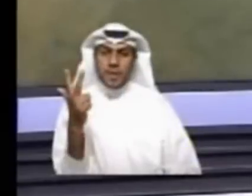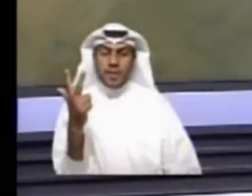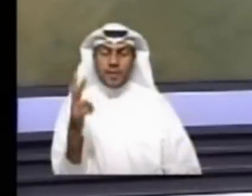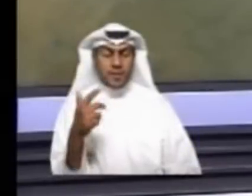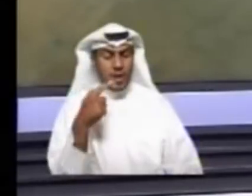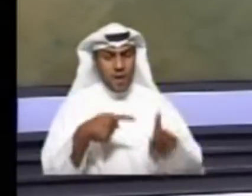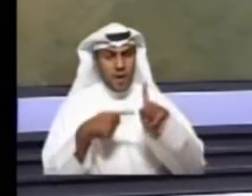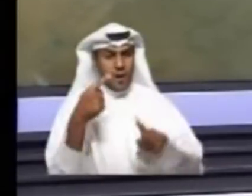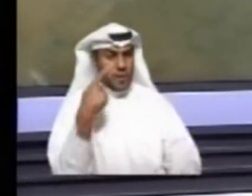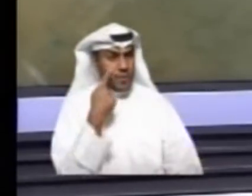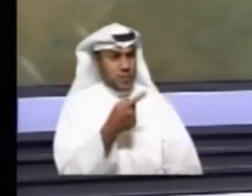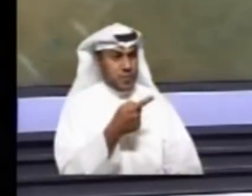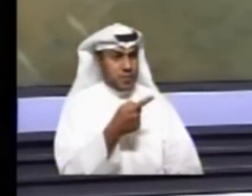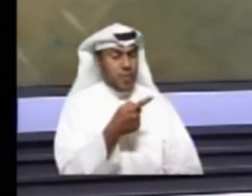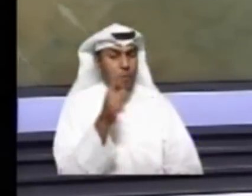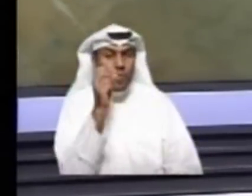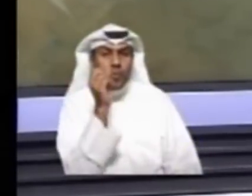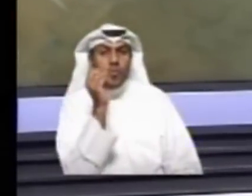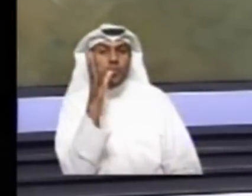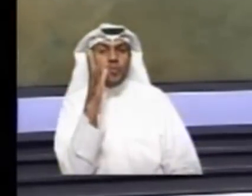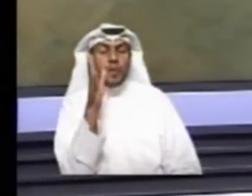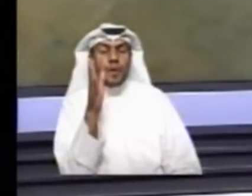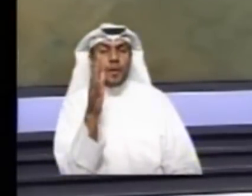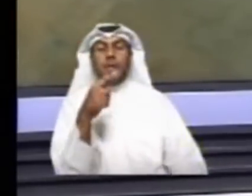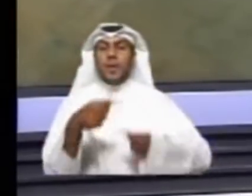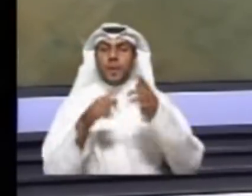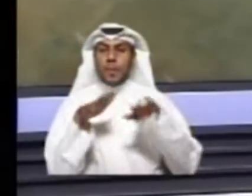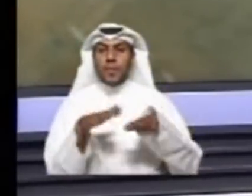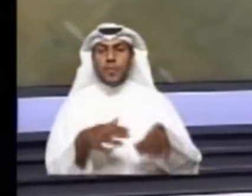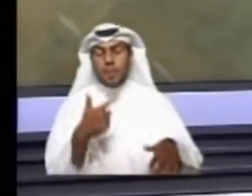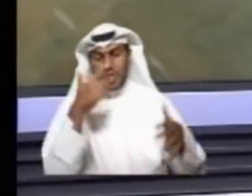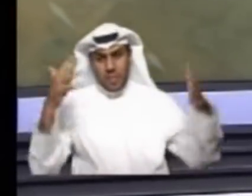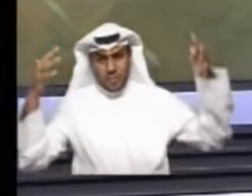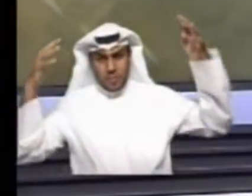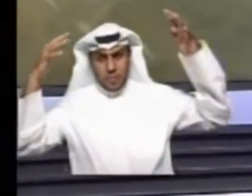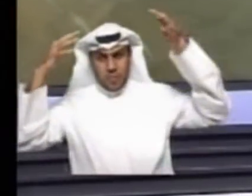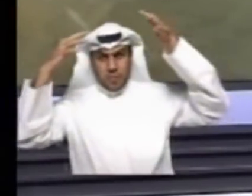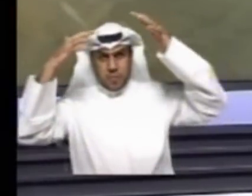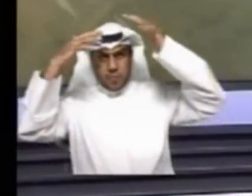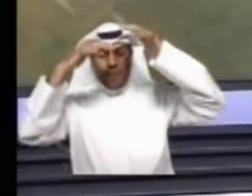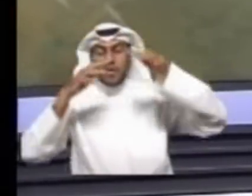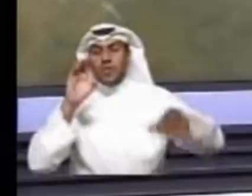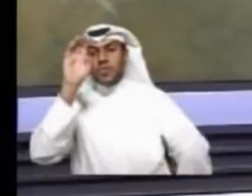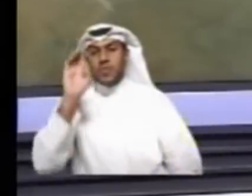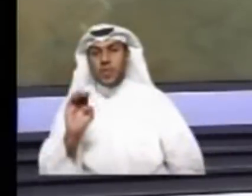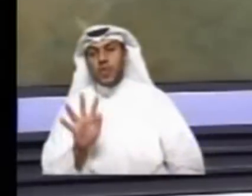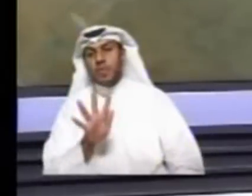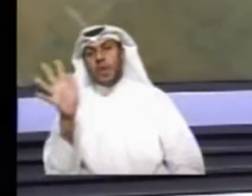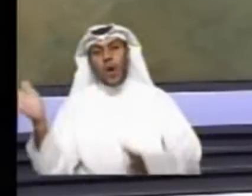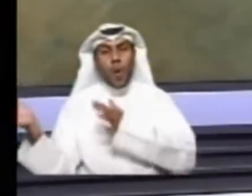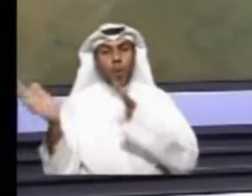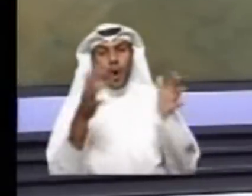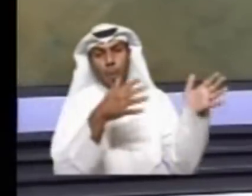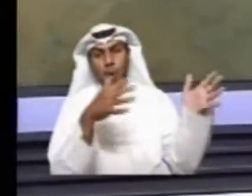مئويه مع دخول ساعات صباح الاولى من يوم الغد تستمر معناا الاجواء غائمه جزئيا مع استمرار الهواء جنوبي شرقي خفيف الى